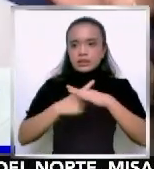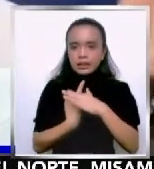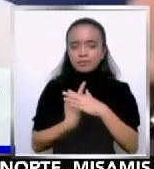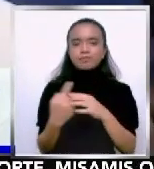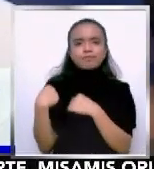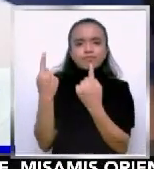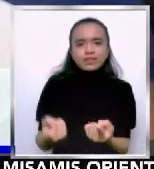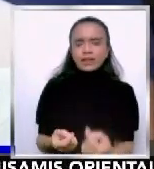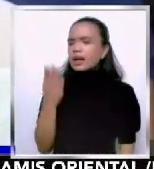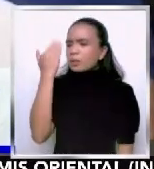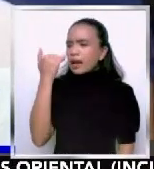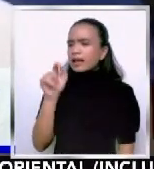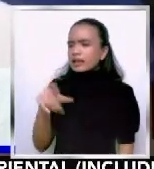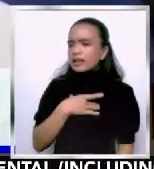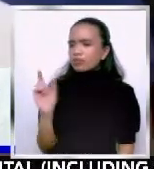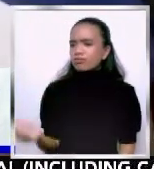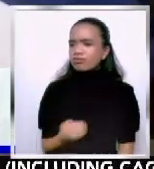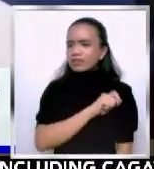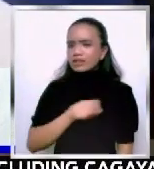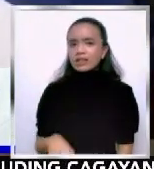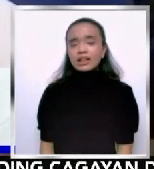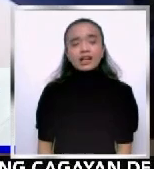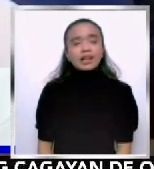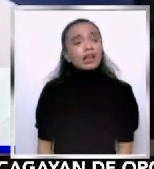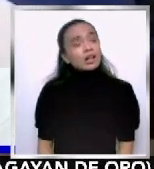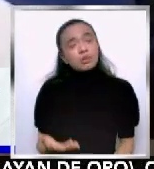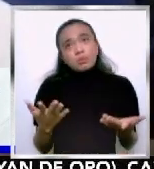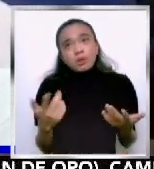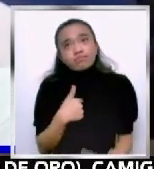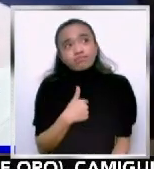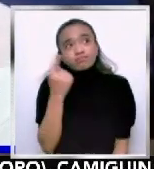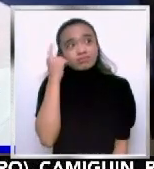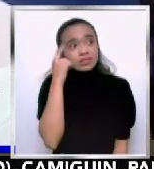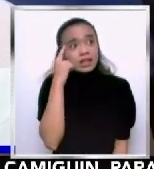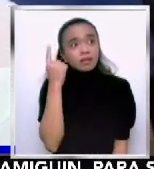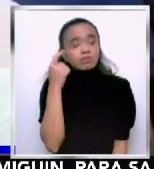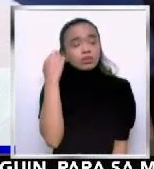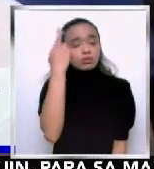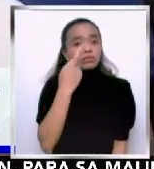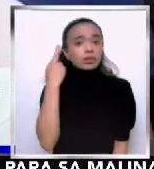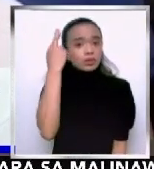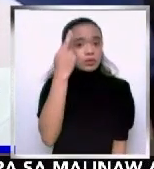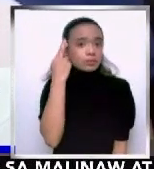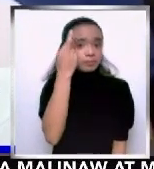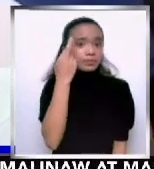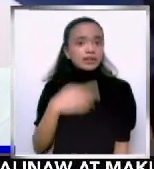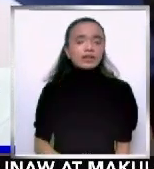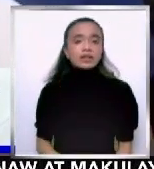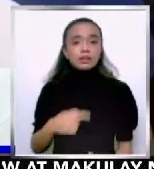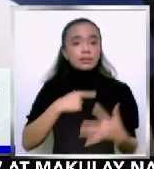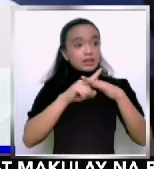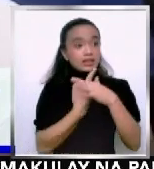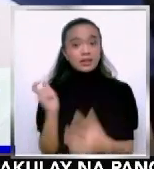tennis yung nagustuhan mo? That's a good question. Well, I think the reason behind me starting tennis and my